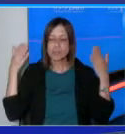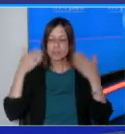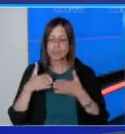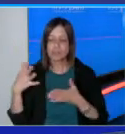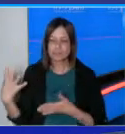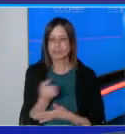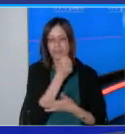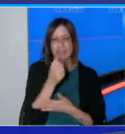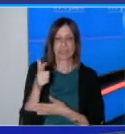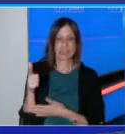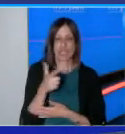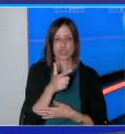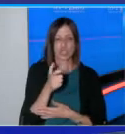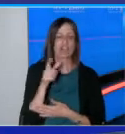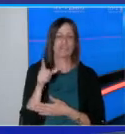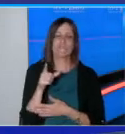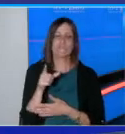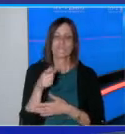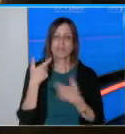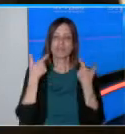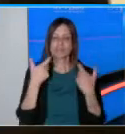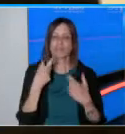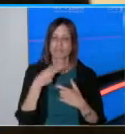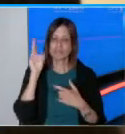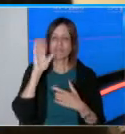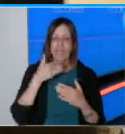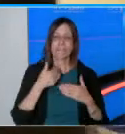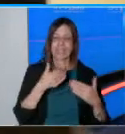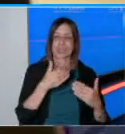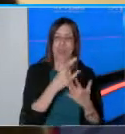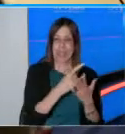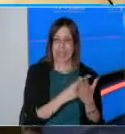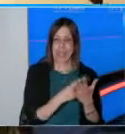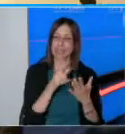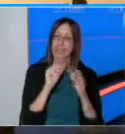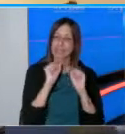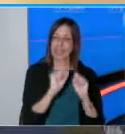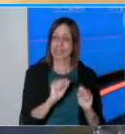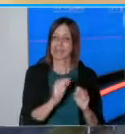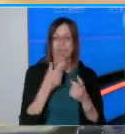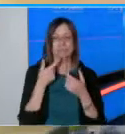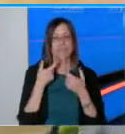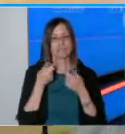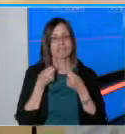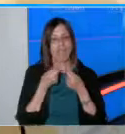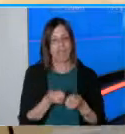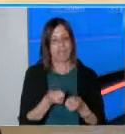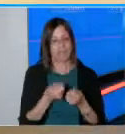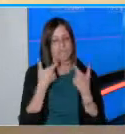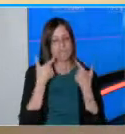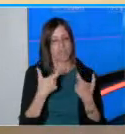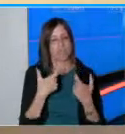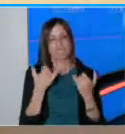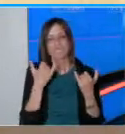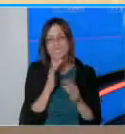נשק ואכיפת יתר, וגם קידום חקיקה שהיא תתמוך באכיפה. אין לנו כרגע